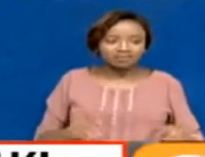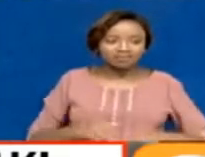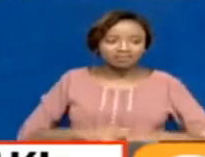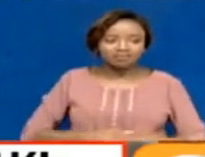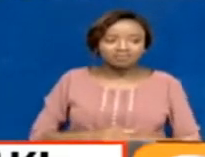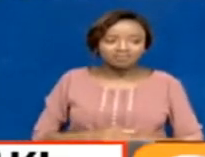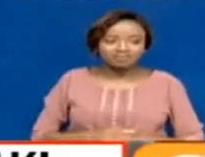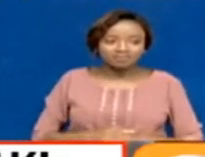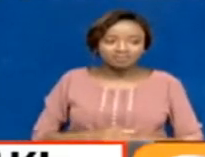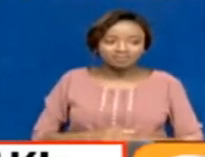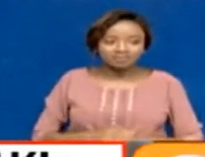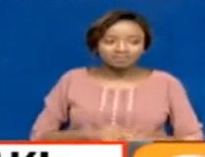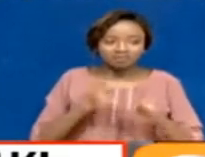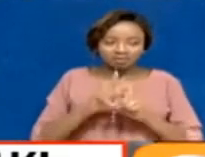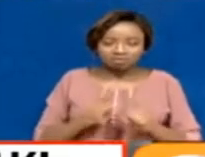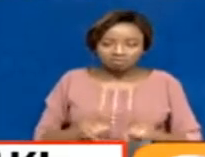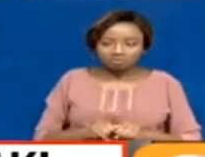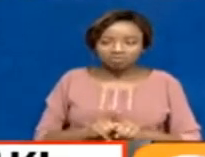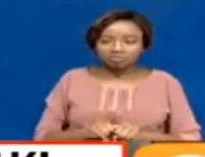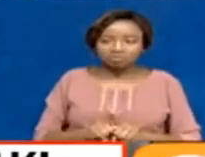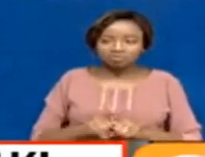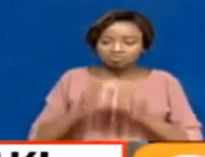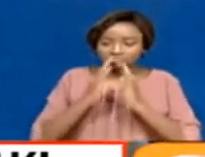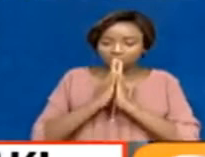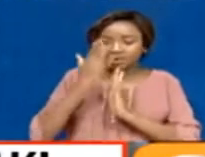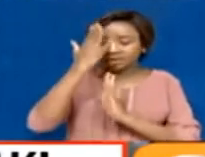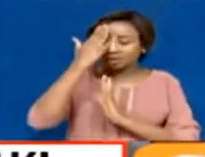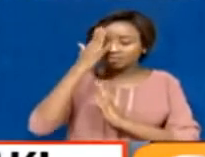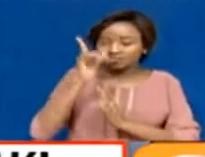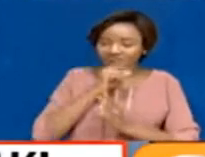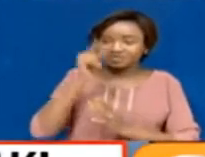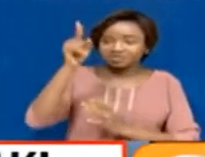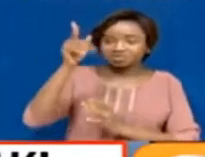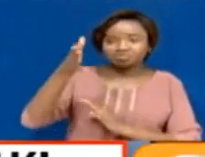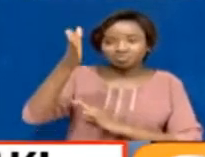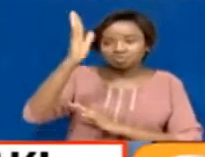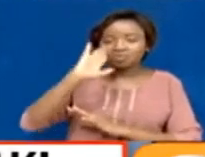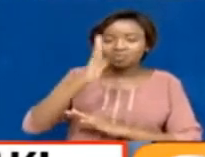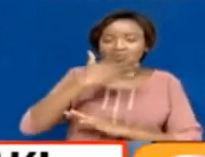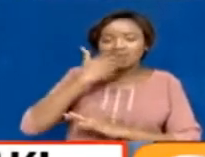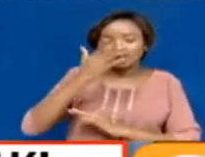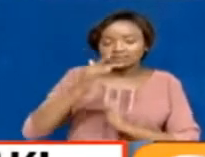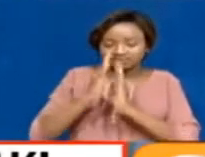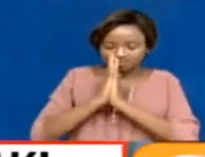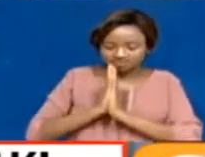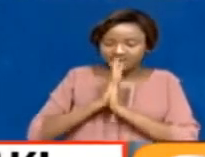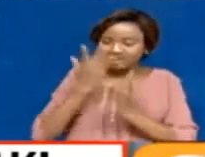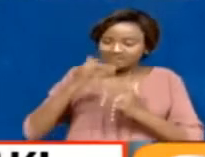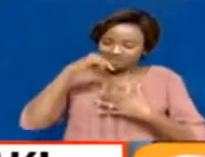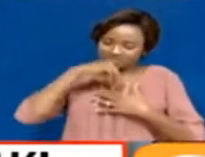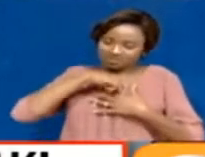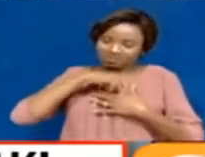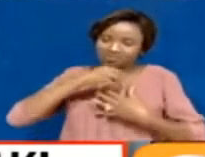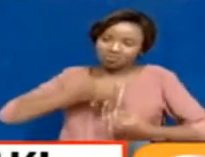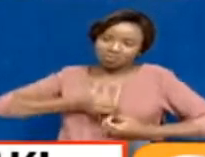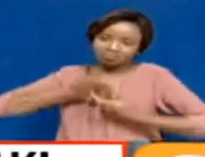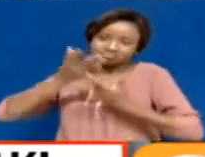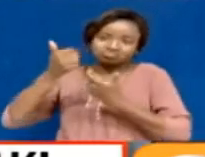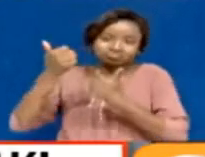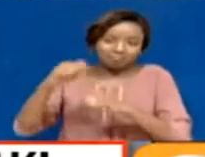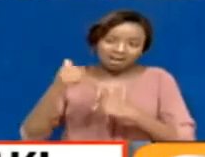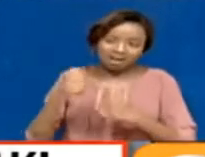baba tunaomba tukijua utasikia maombi yetu, hata yale ambao hatuwezi kueleza kwa